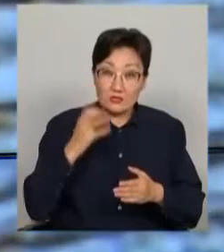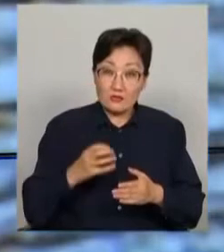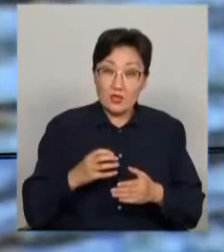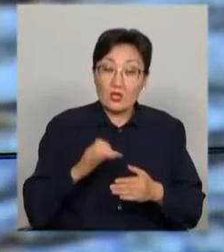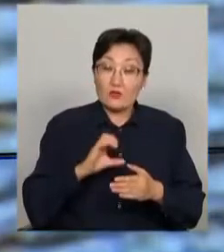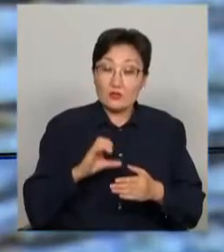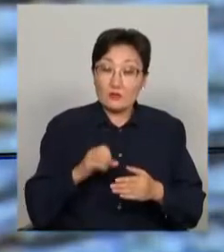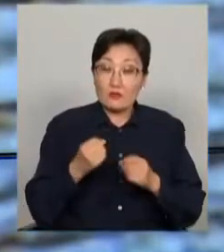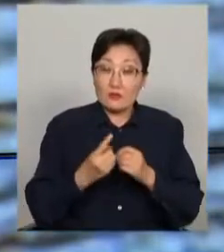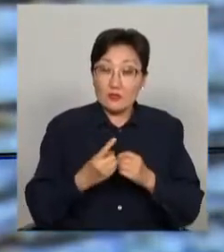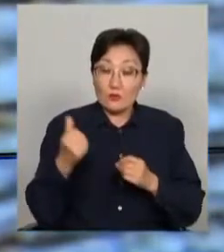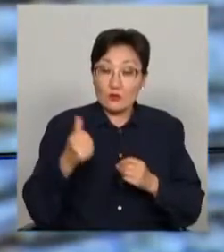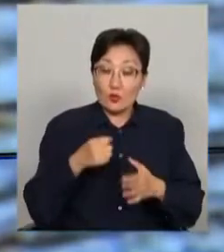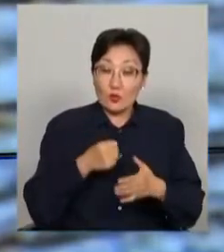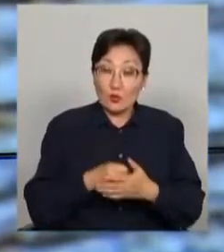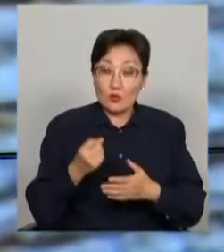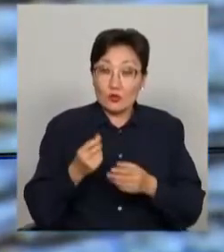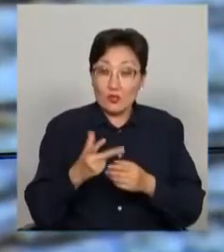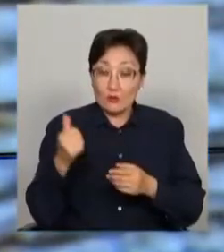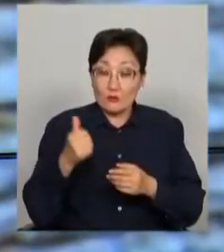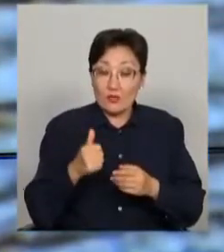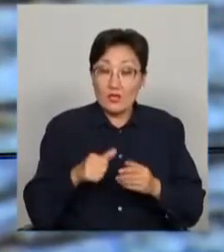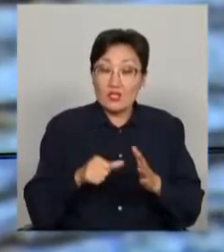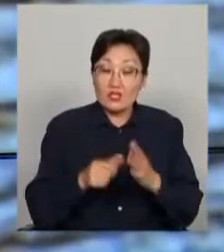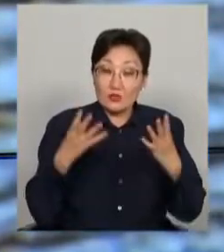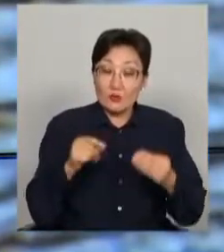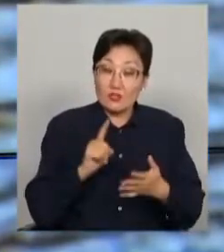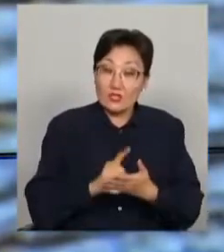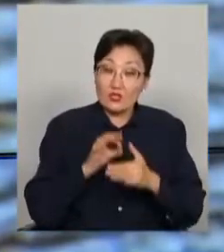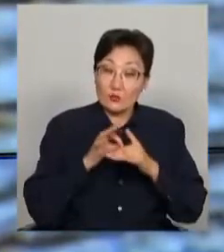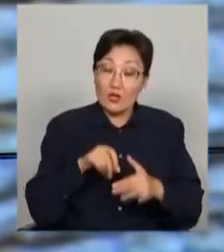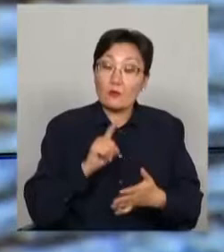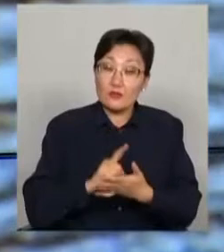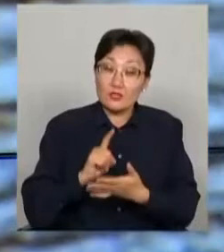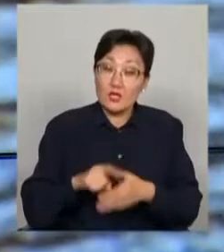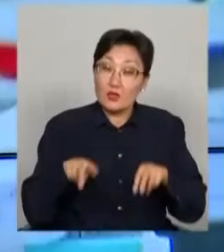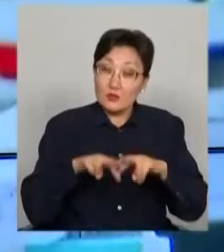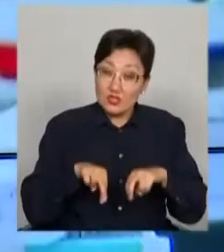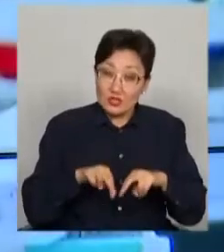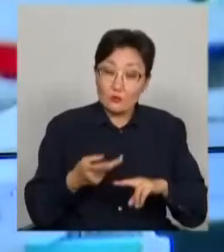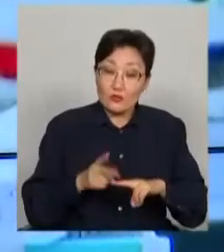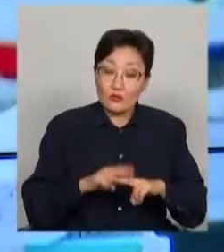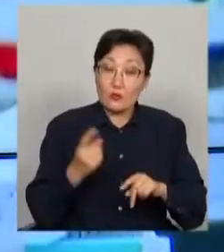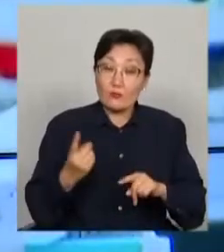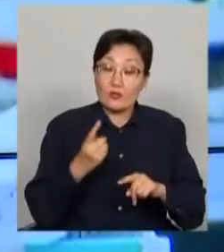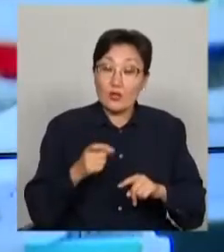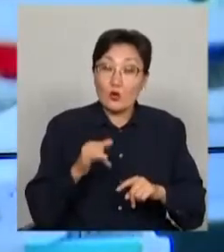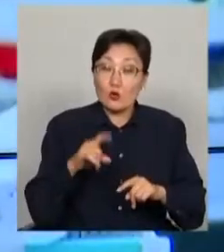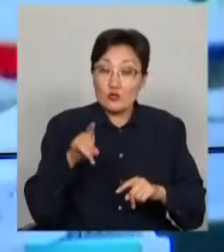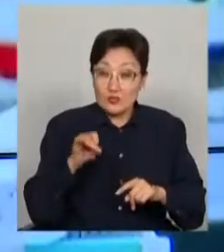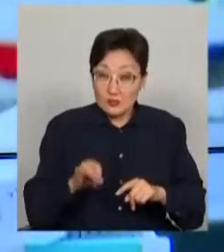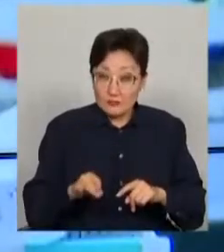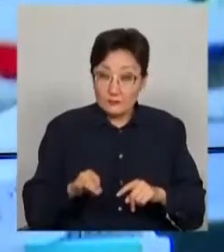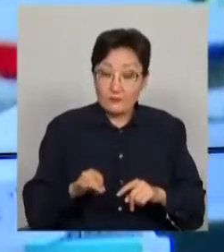с 11 недель до 13 недель 6 дней должны проходить обязательный скрининг. Это первый ультразвуковой